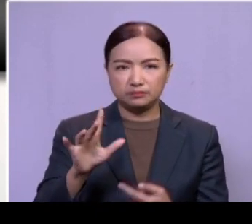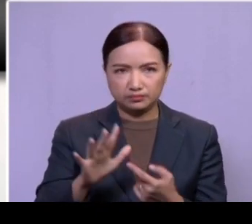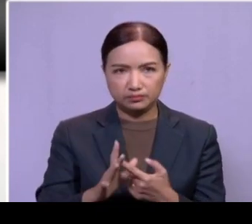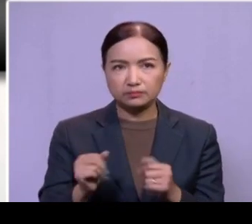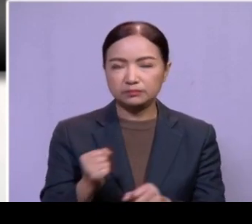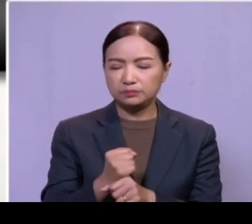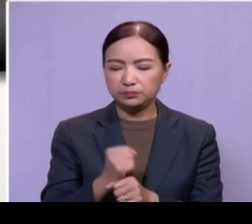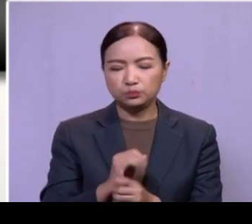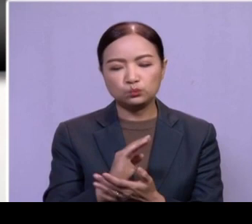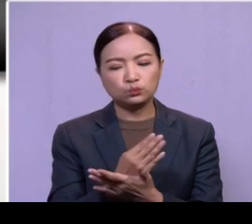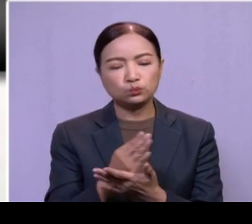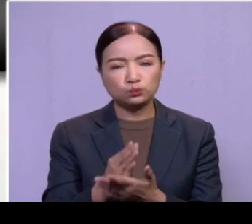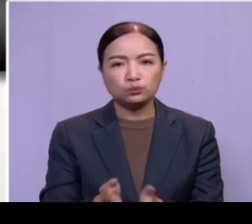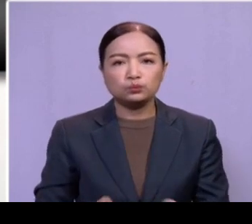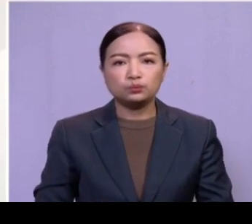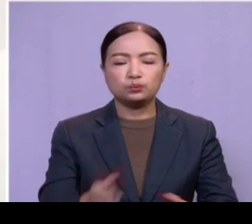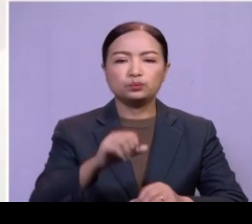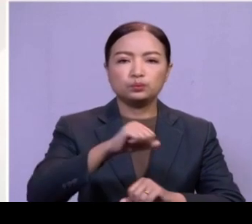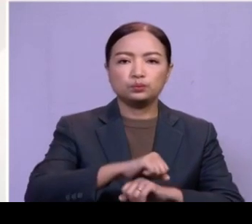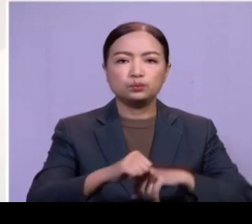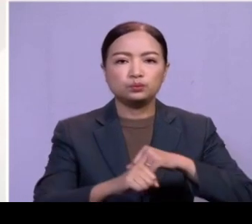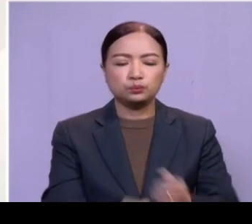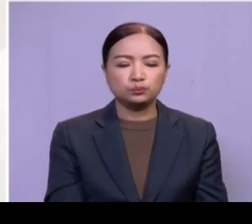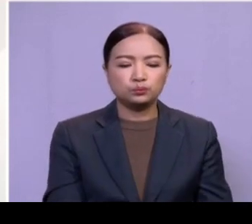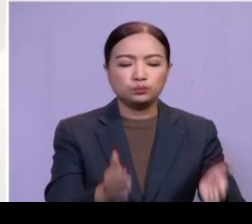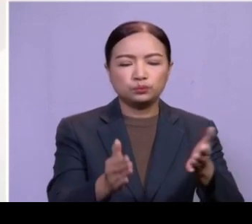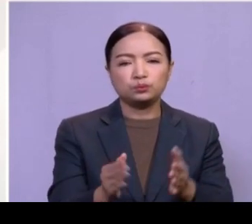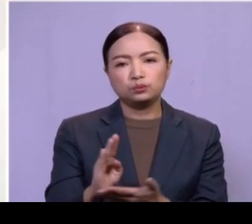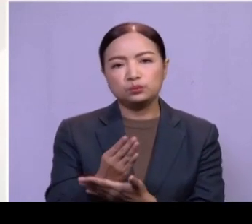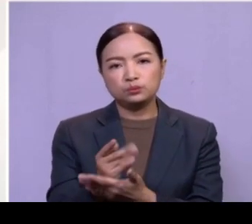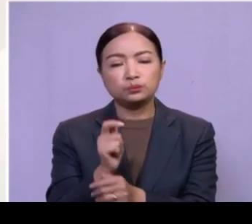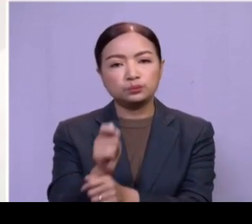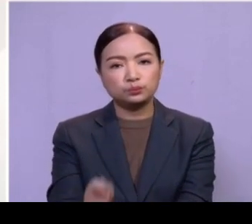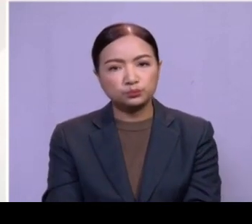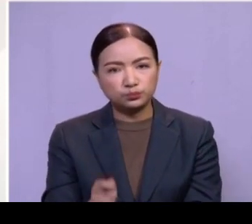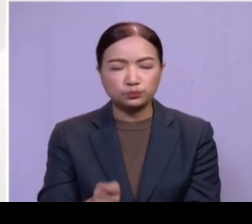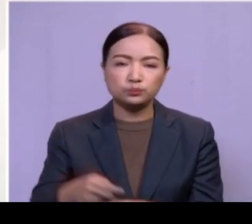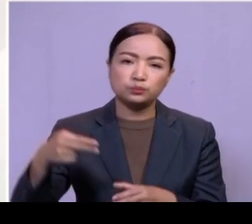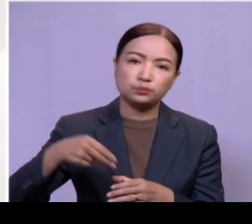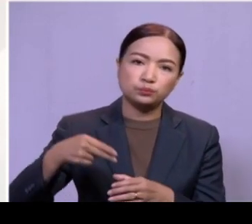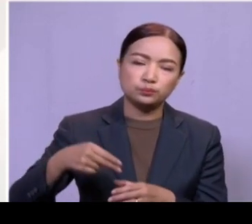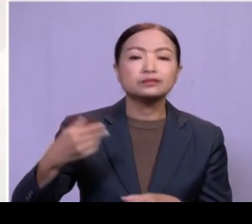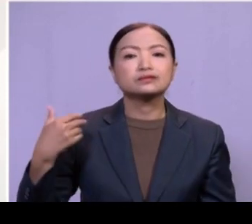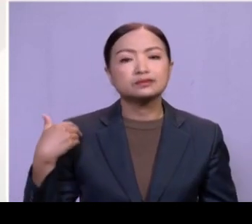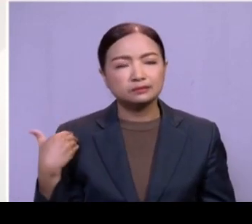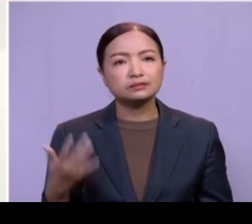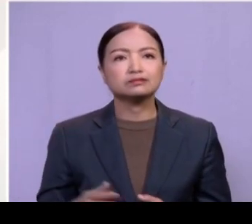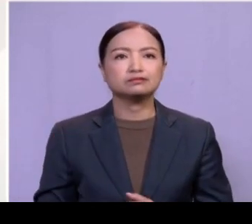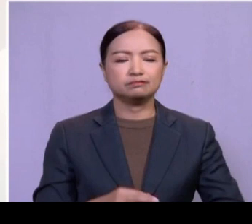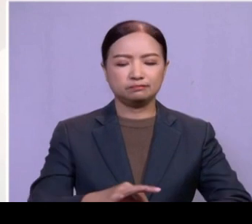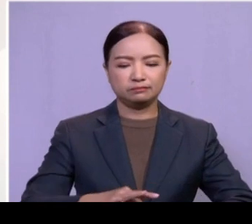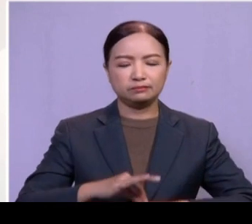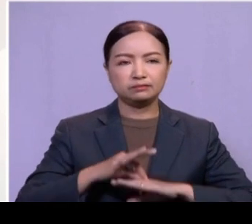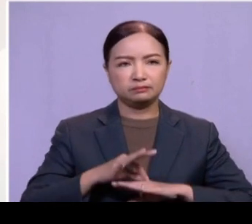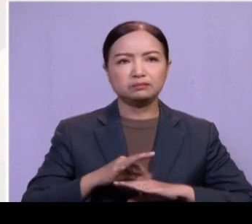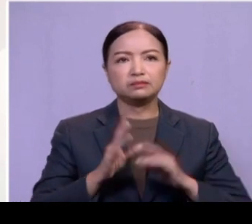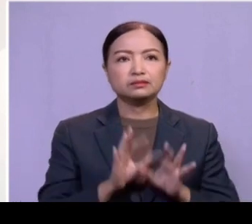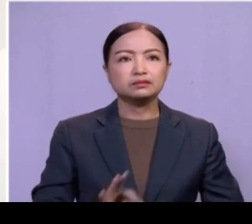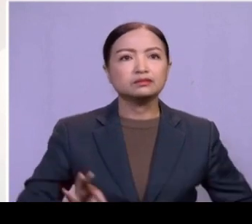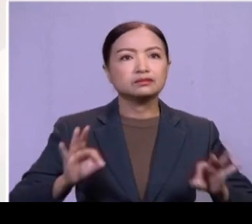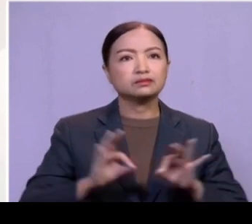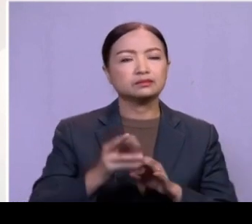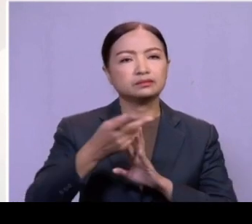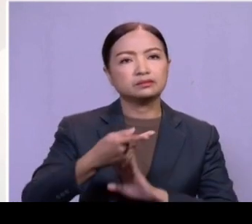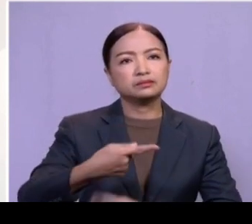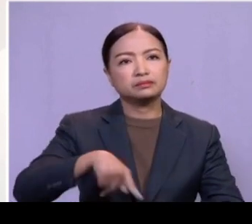อสังหาริมทรัพย์เป็นธุรกิจด้านการเกษตรเรื่องของน้ำมันเชื้อเพลิงก็มีแล้วก็เคยดำรงตำแหน่งสำคัญเรื่องของ